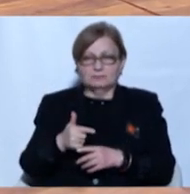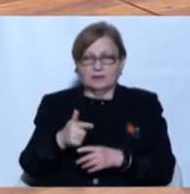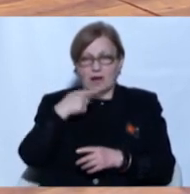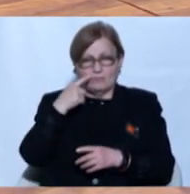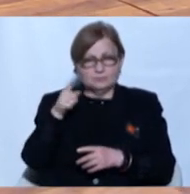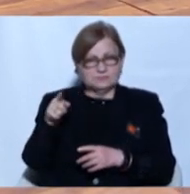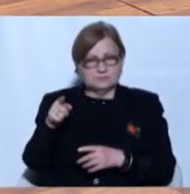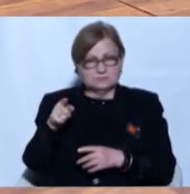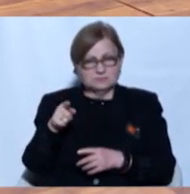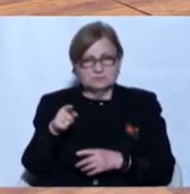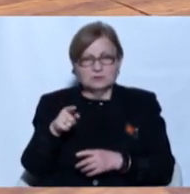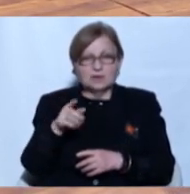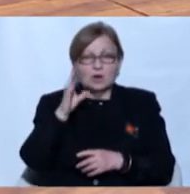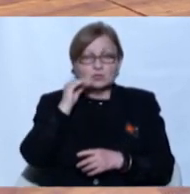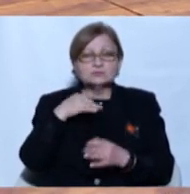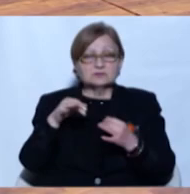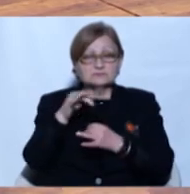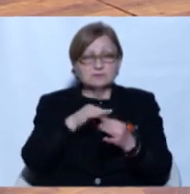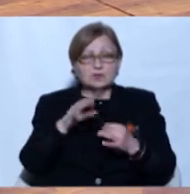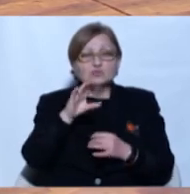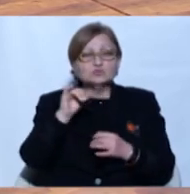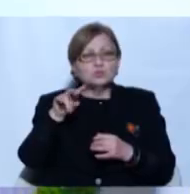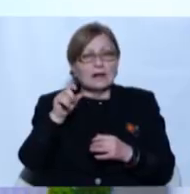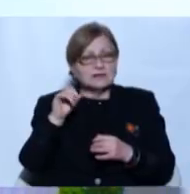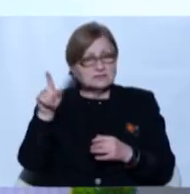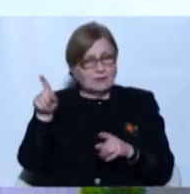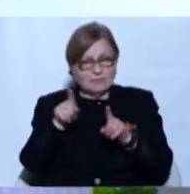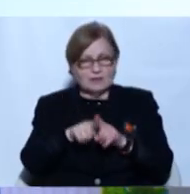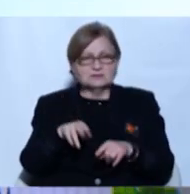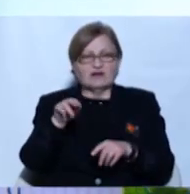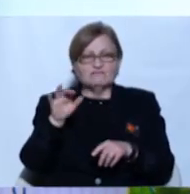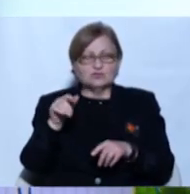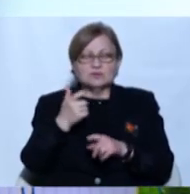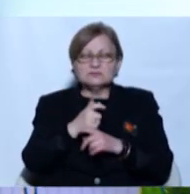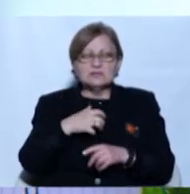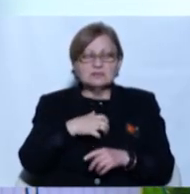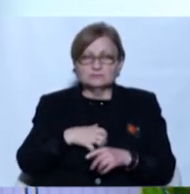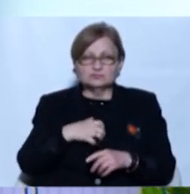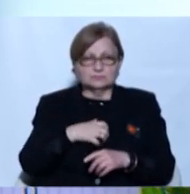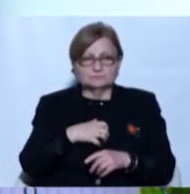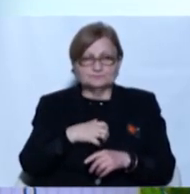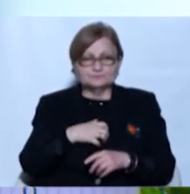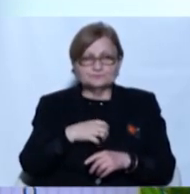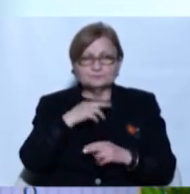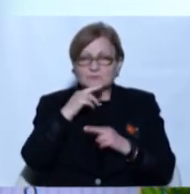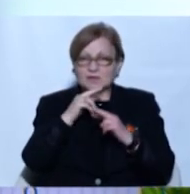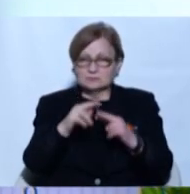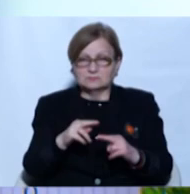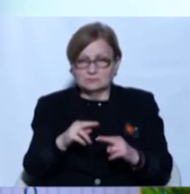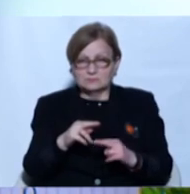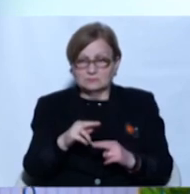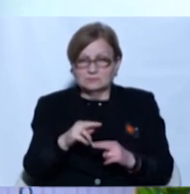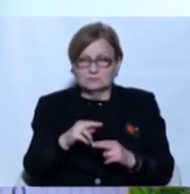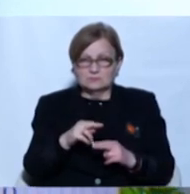ჩვენ საუბრობდით განათლებაზე, როცა საუბრობთ სულხასაბაზე, დავით გურამიშვილზე, ეს არის ძალიან მნიშვნელოვანი და ამას მიაქციეთ ყურადღება. სხვა შორის